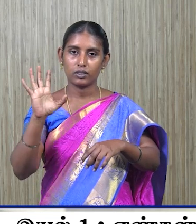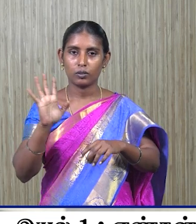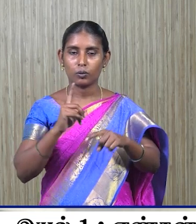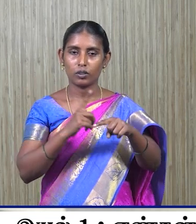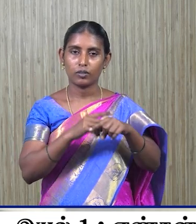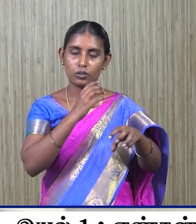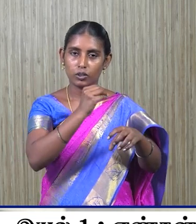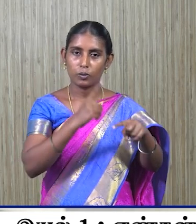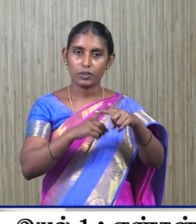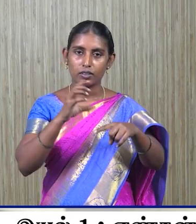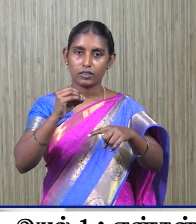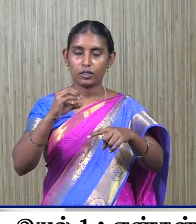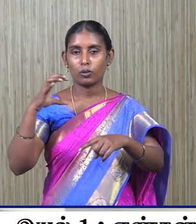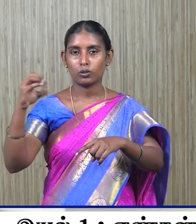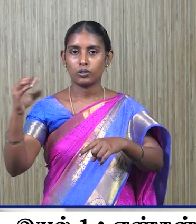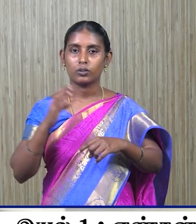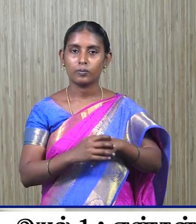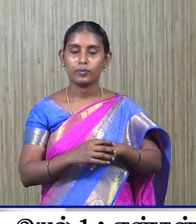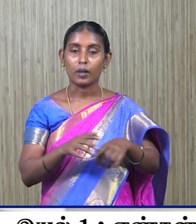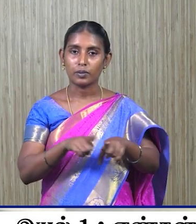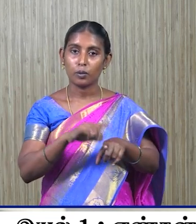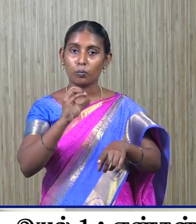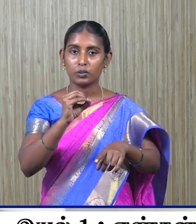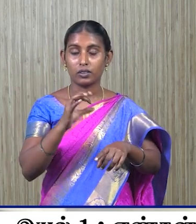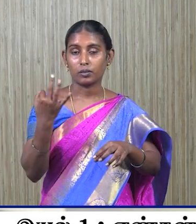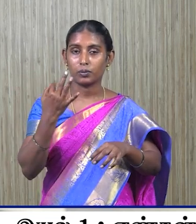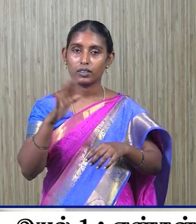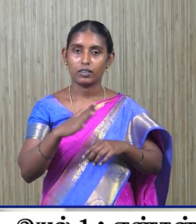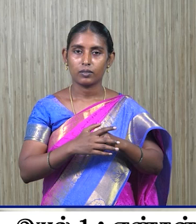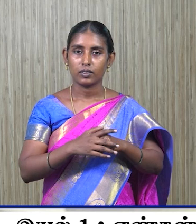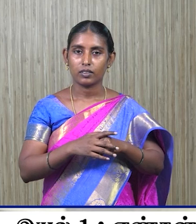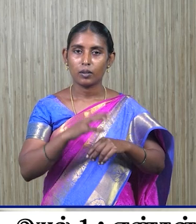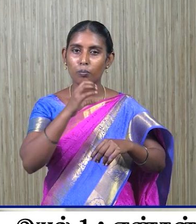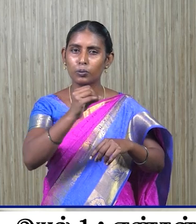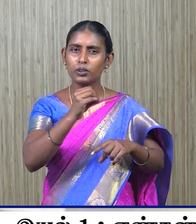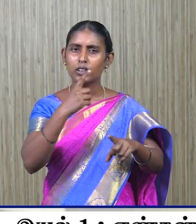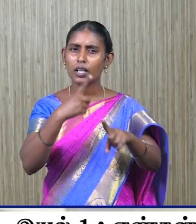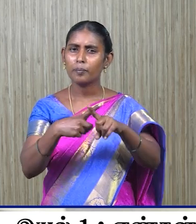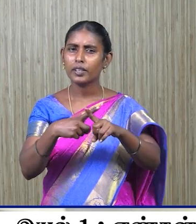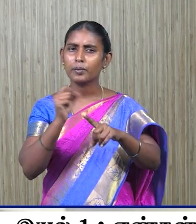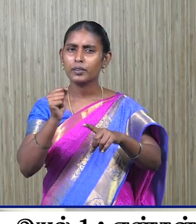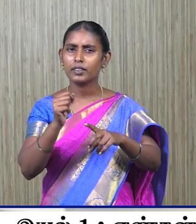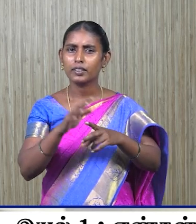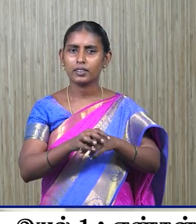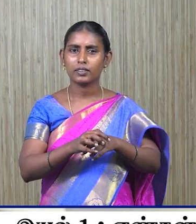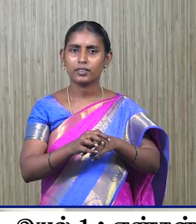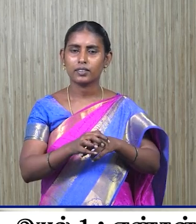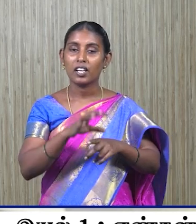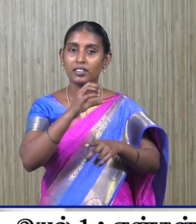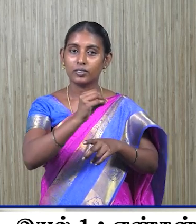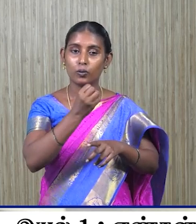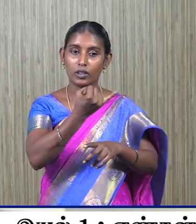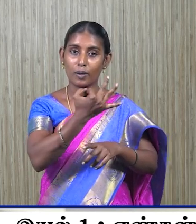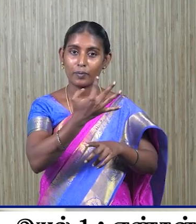பூஜ்ஜியம் தான் கிடைக்கின்றது. அப்போது அந்த பூஜ்ஜியத்திற்கு மட்டும்தான் அந்த சிறப்பு இருக்கின்றது. இப்போ எந்த ஒரு எண்ணையும் பூஜ்ஜியத்தால் பெருக்கும்போது என்ன கிடைக்கும்? நமக்கு கிடைக்கக்கூடிய